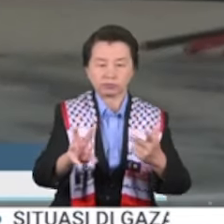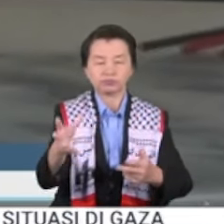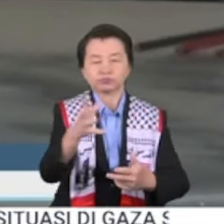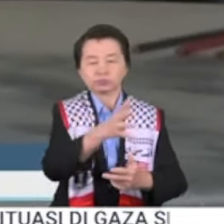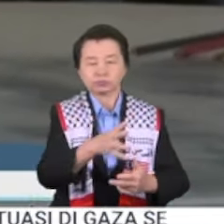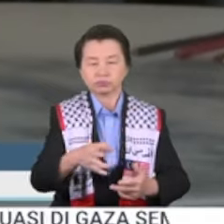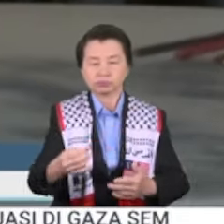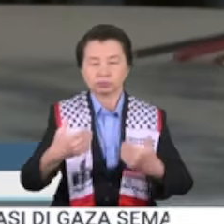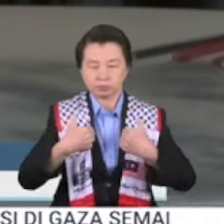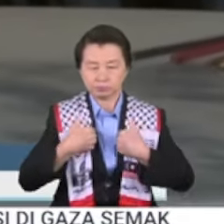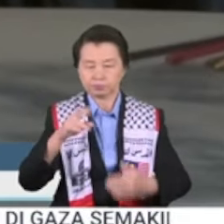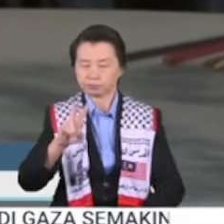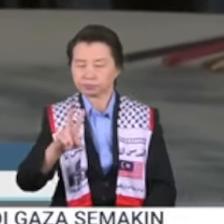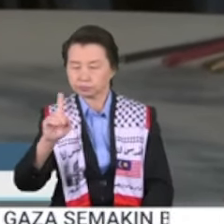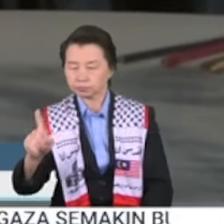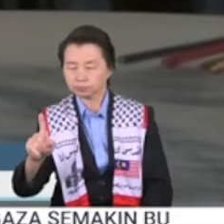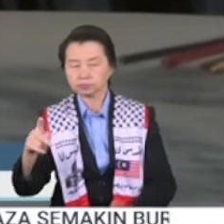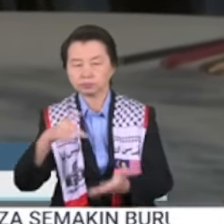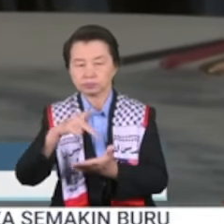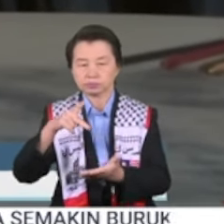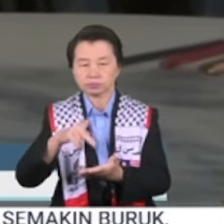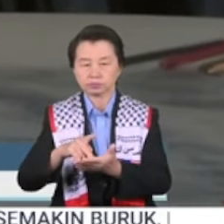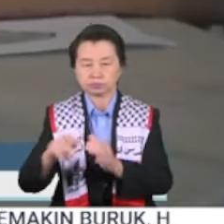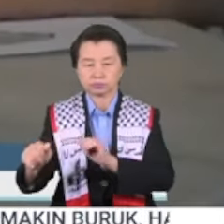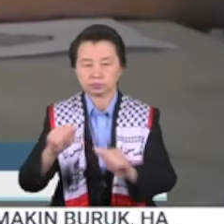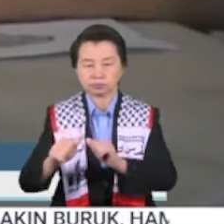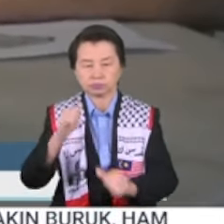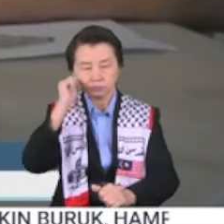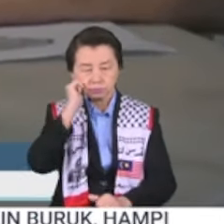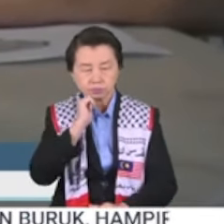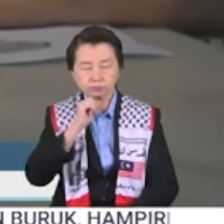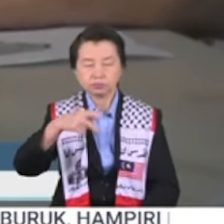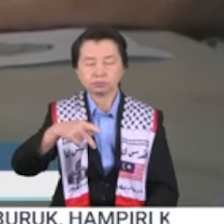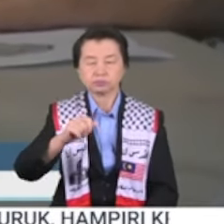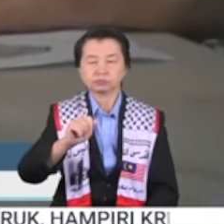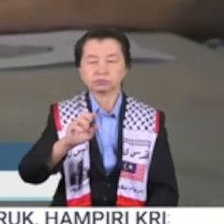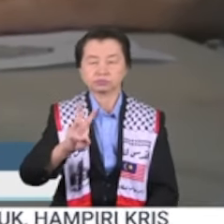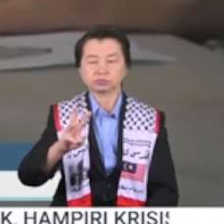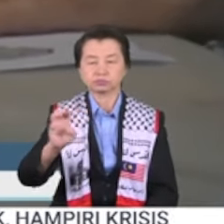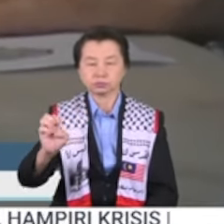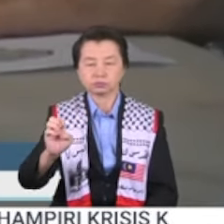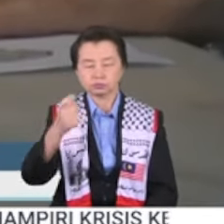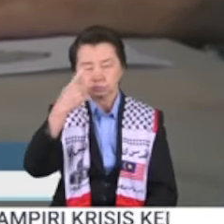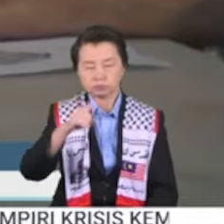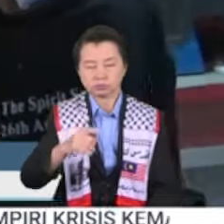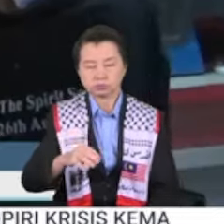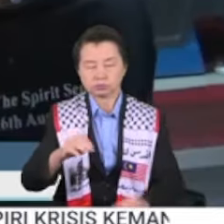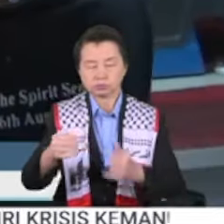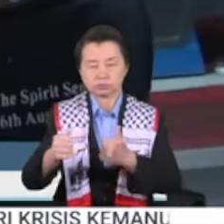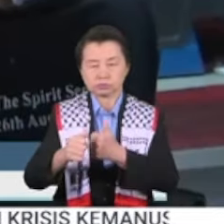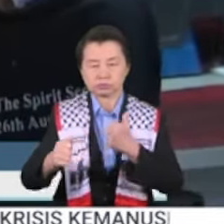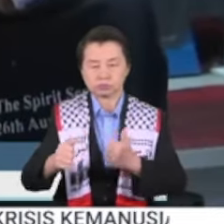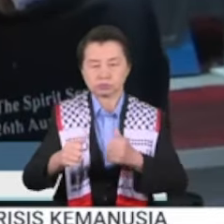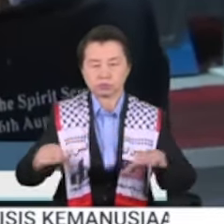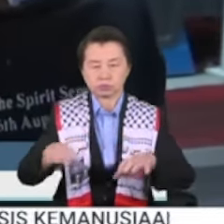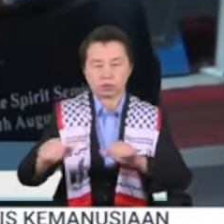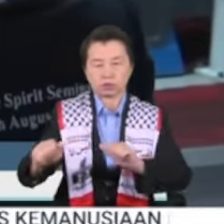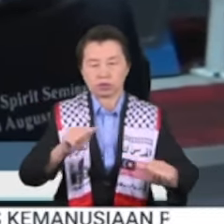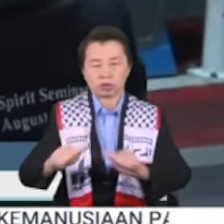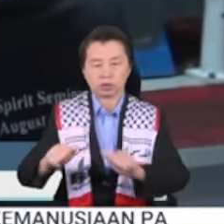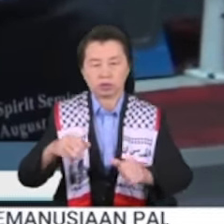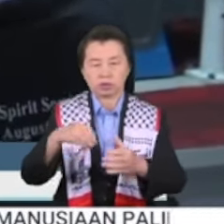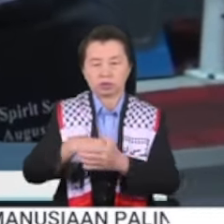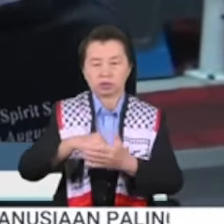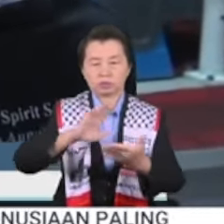Selain itu, terdapat 21 buah pusat aktiviti warga emas pawai di negeri ini bagi menggalakkan warga emas menjalankan aktiviti